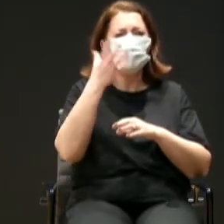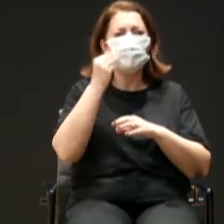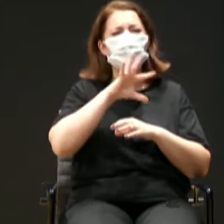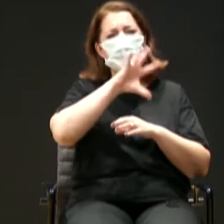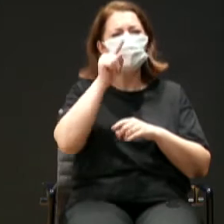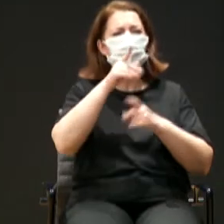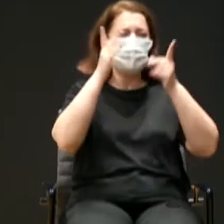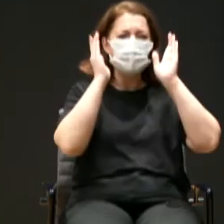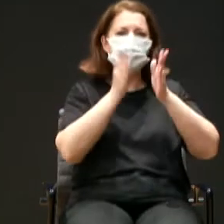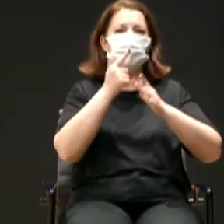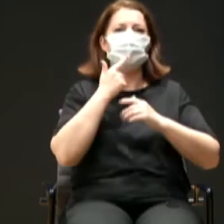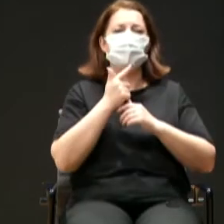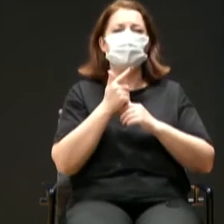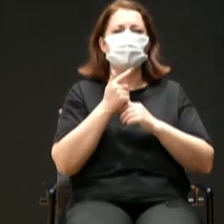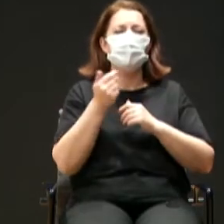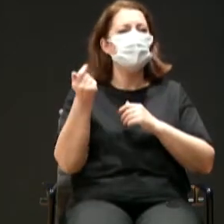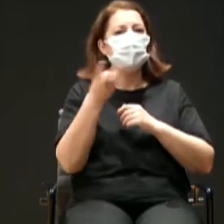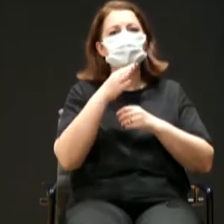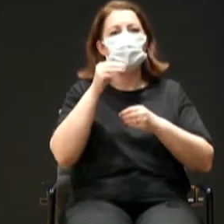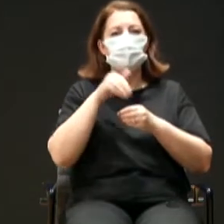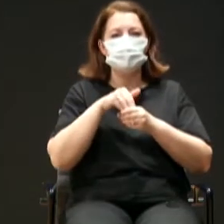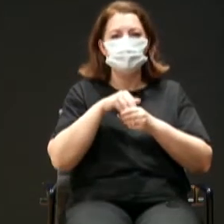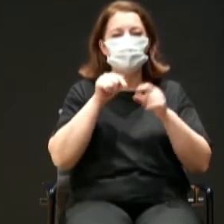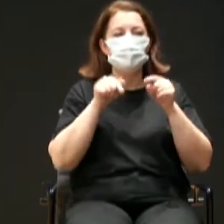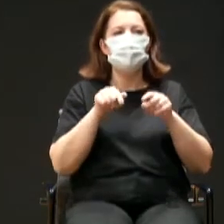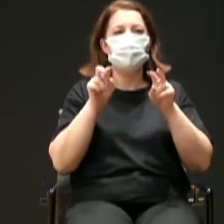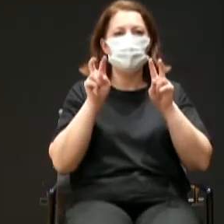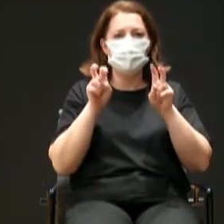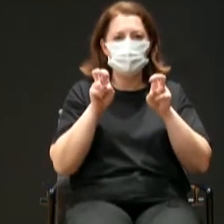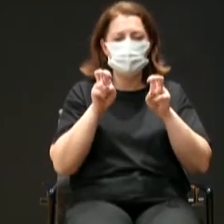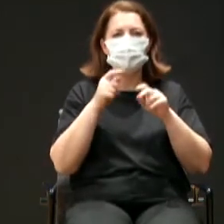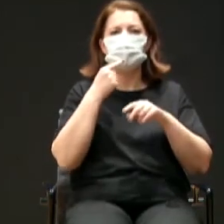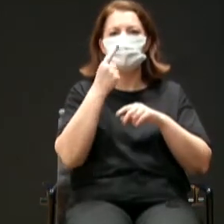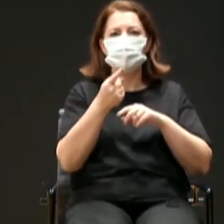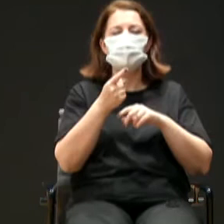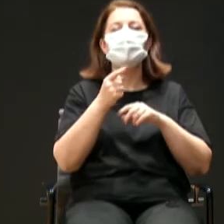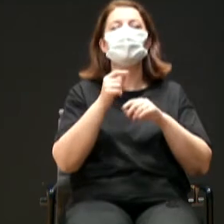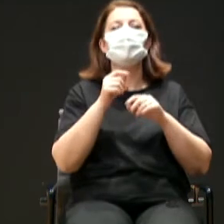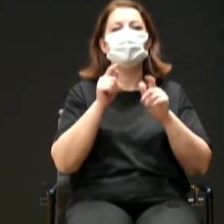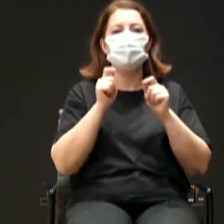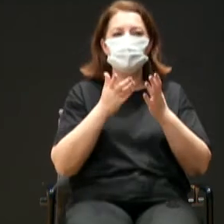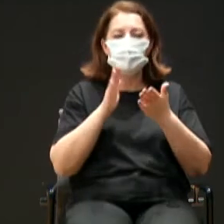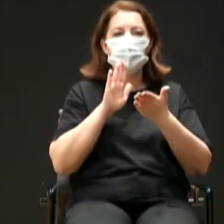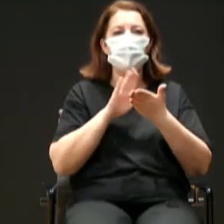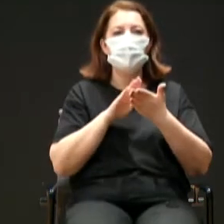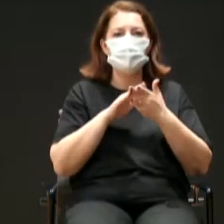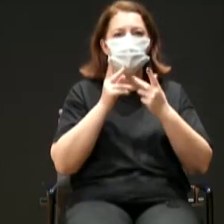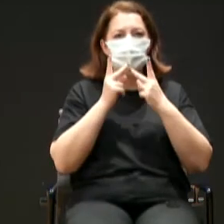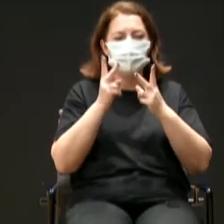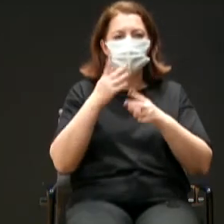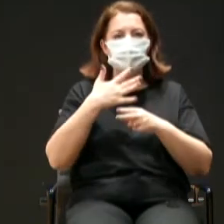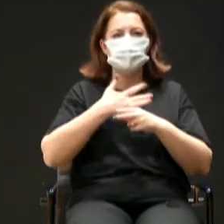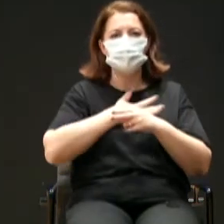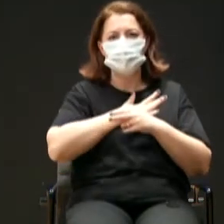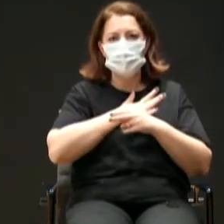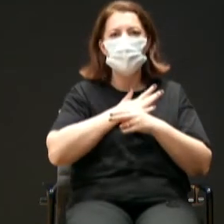lanetler. Kaç meclistir bu konu dile getiriliyor. Arkadaşlarımız tarafından CHP'deki